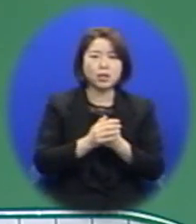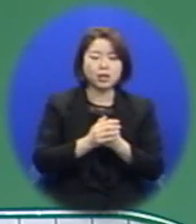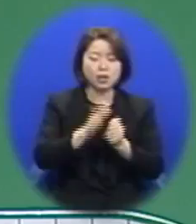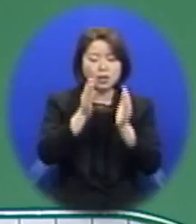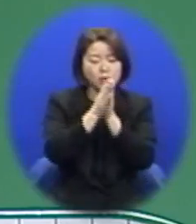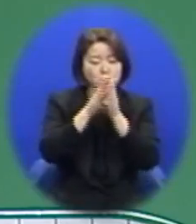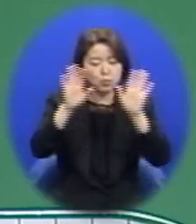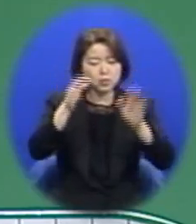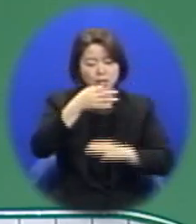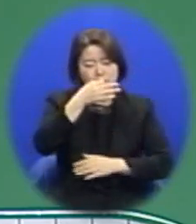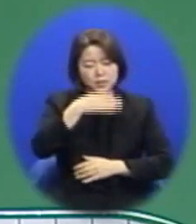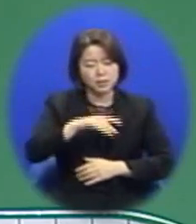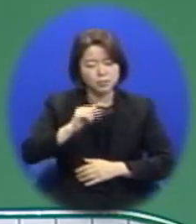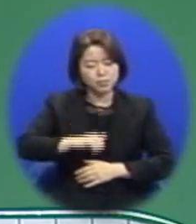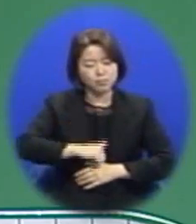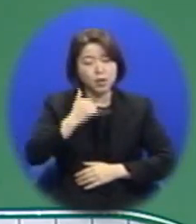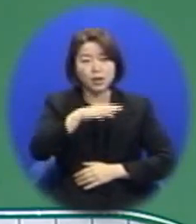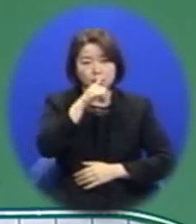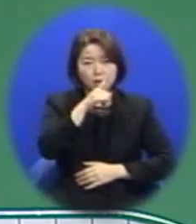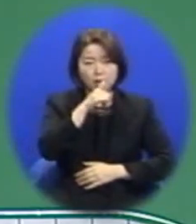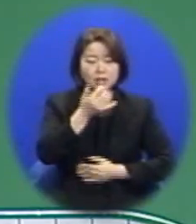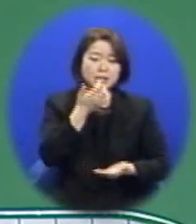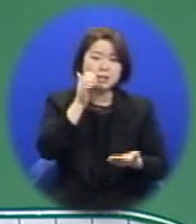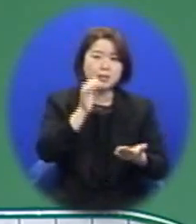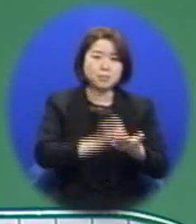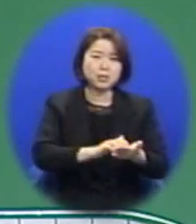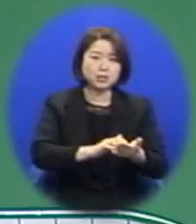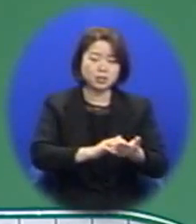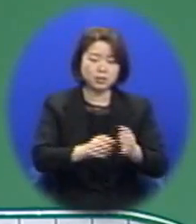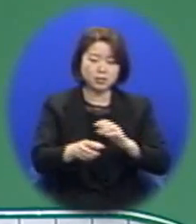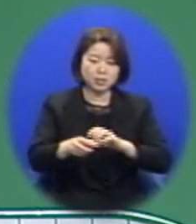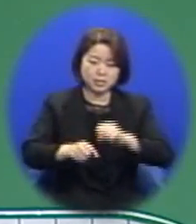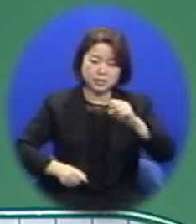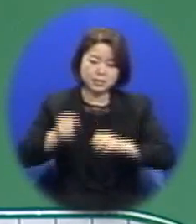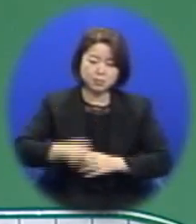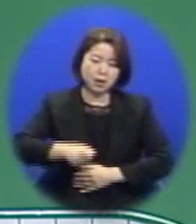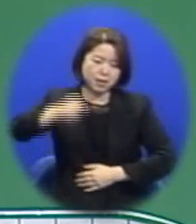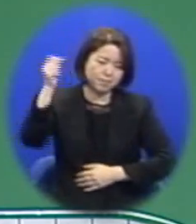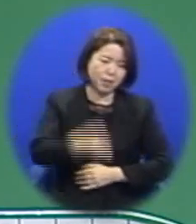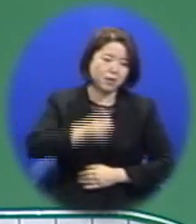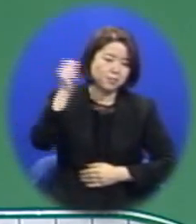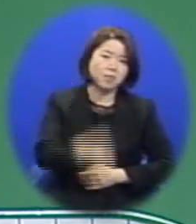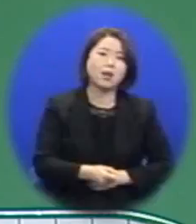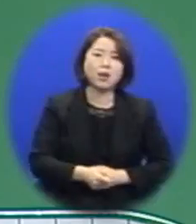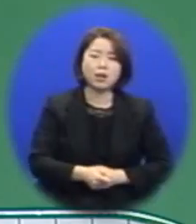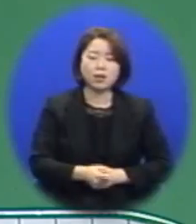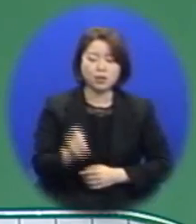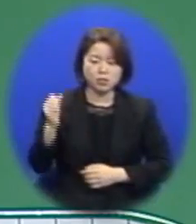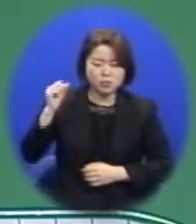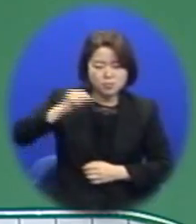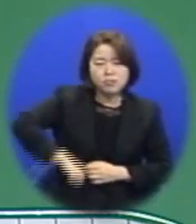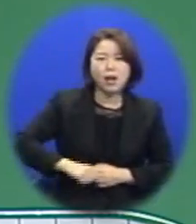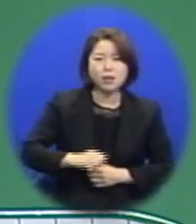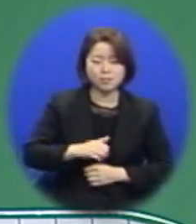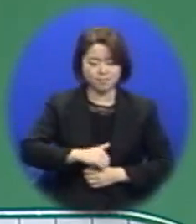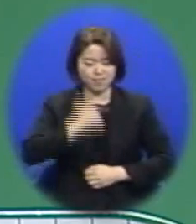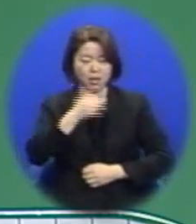받았기에 그만 반석을 지팡이로 두 번 내리치는 불순종을 행합니다. 혈기를 부린